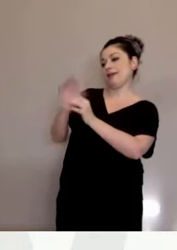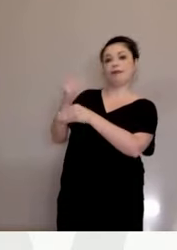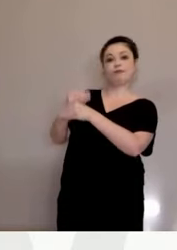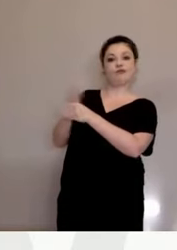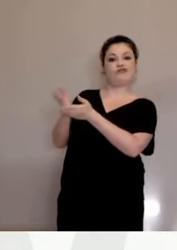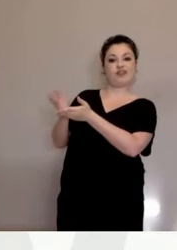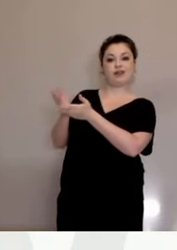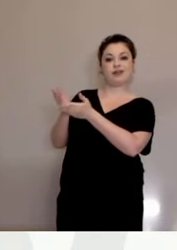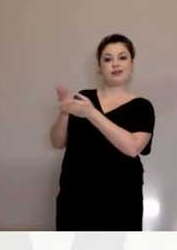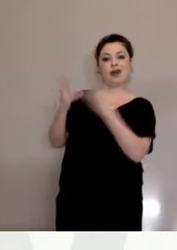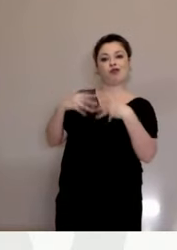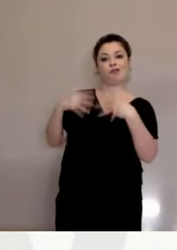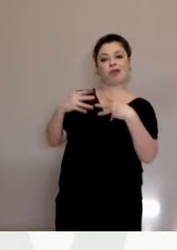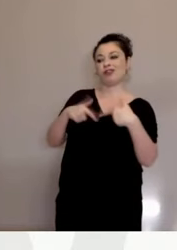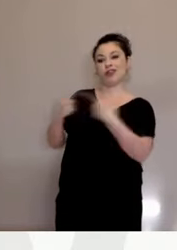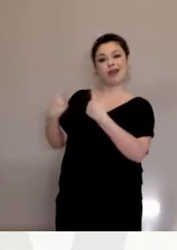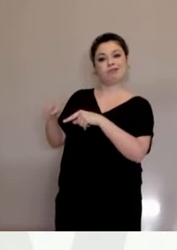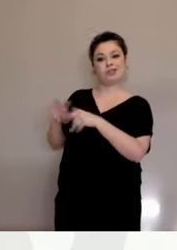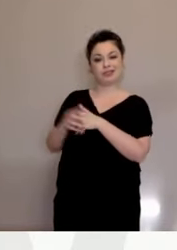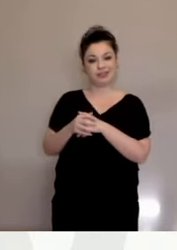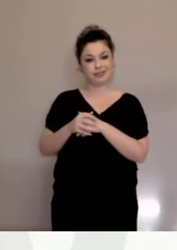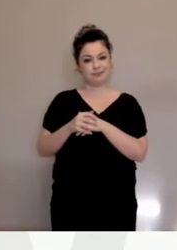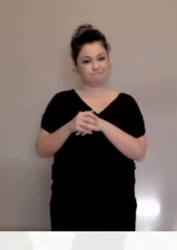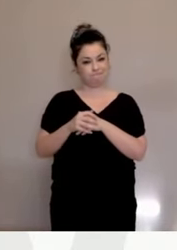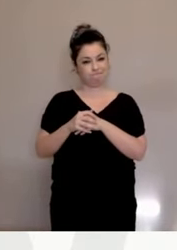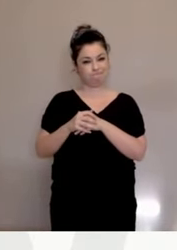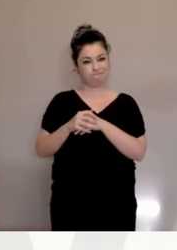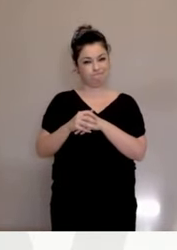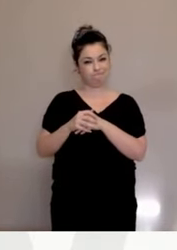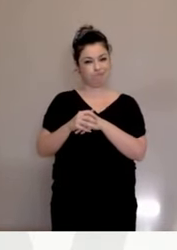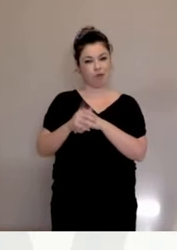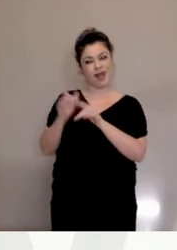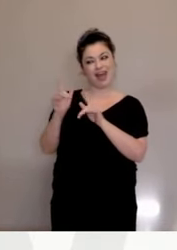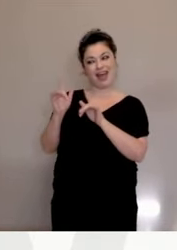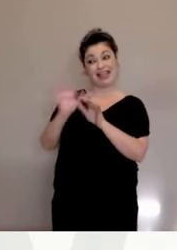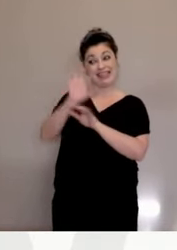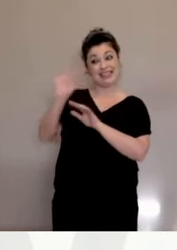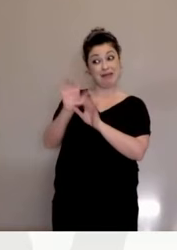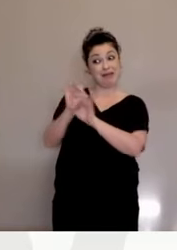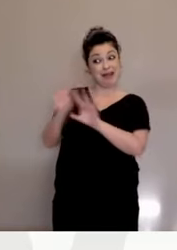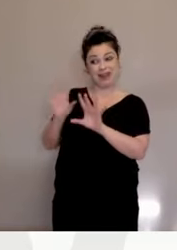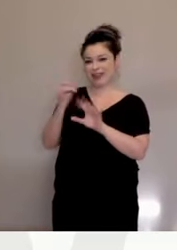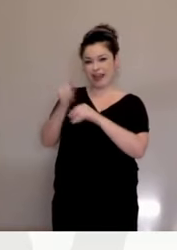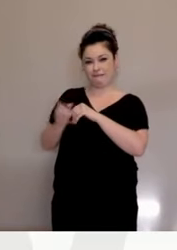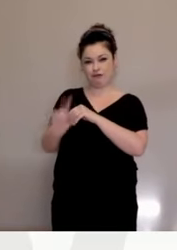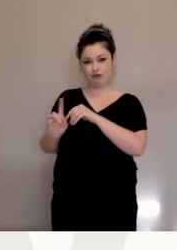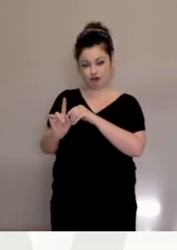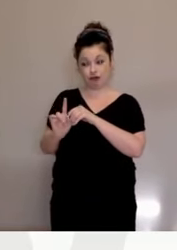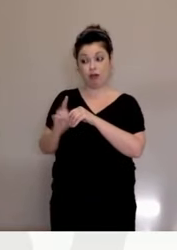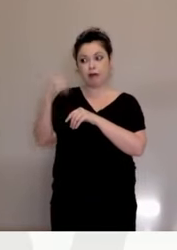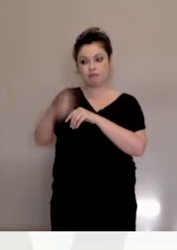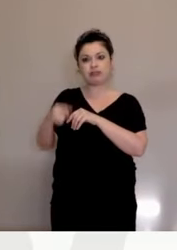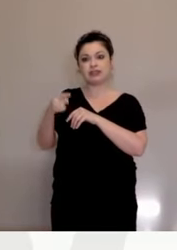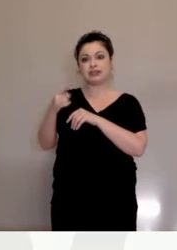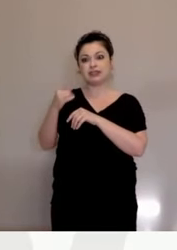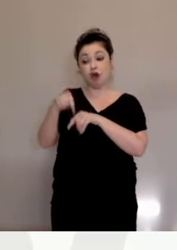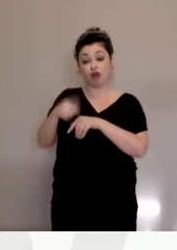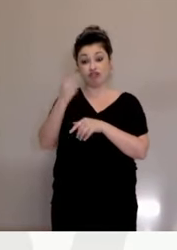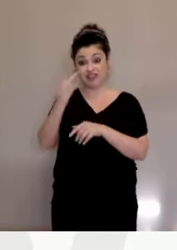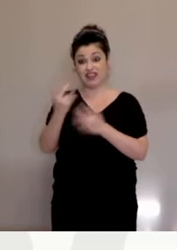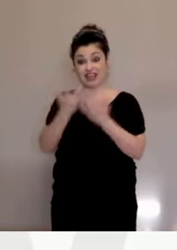Ma precisamente questo è tanto forte, tanto visibile oggi,